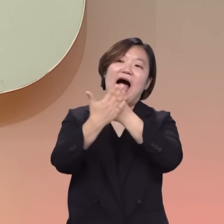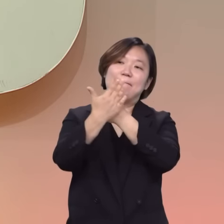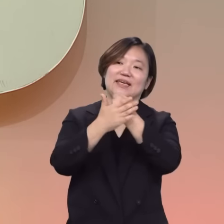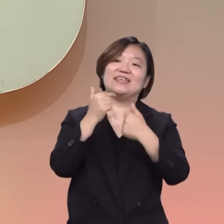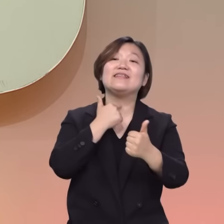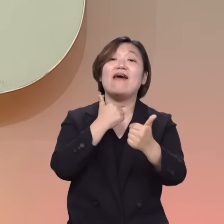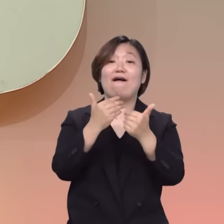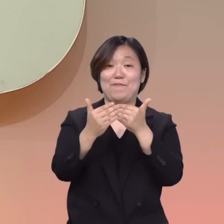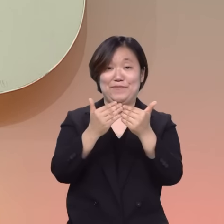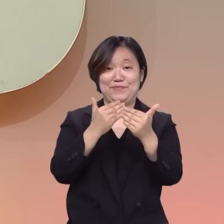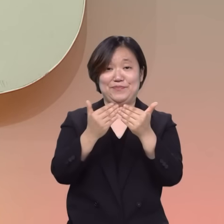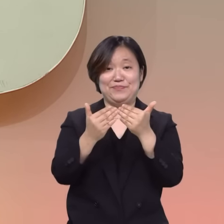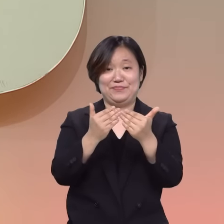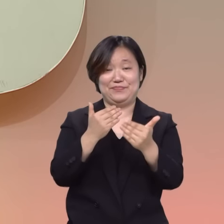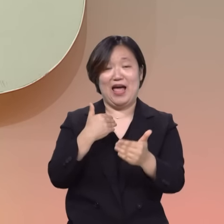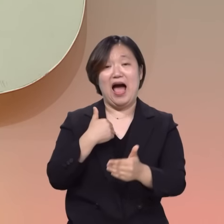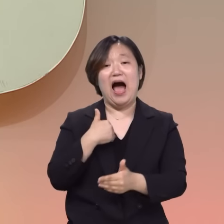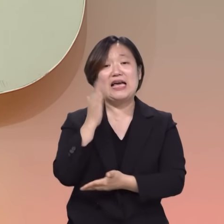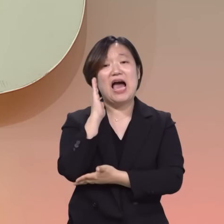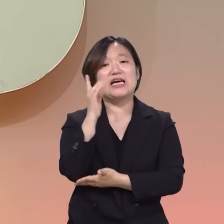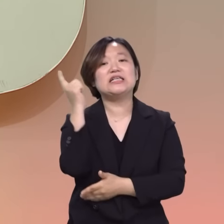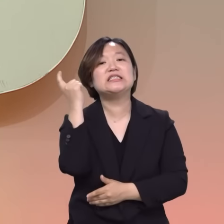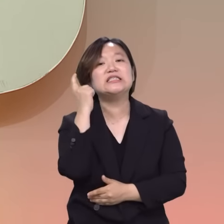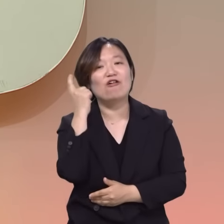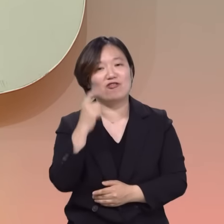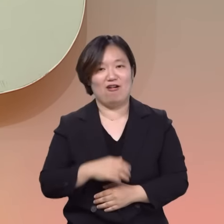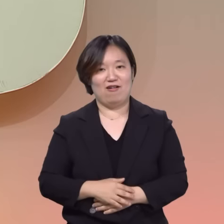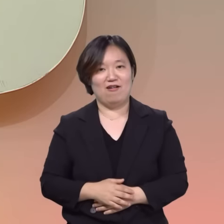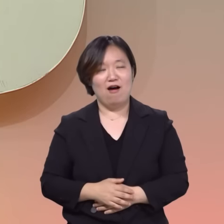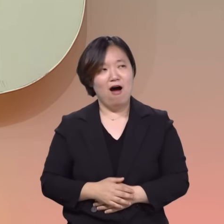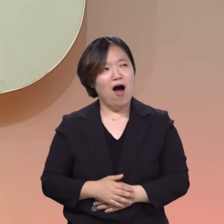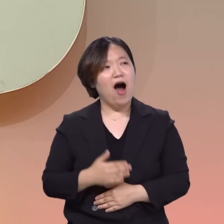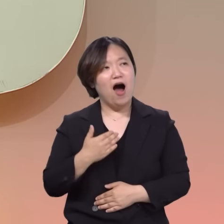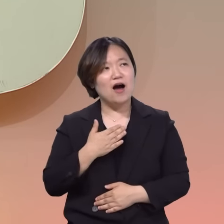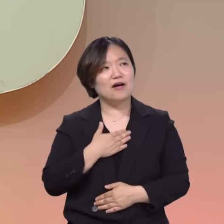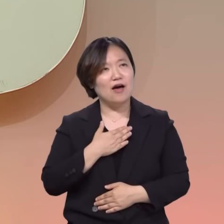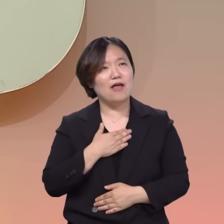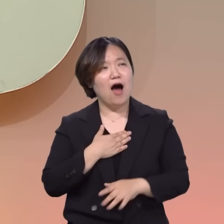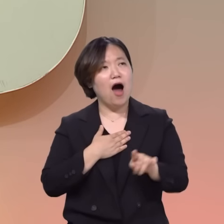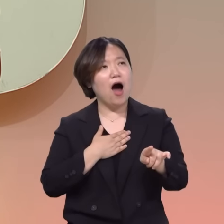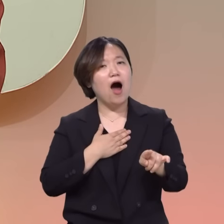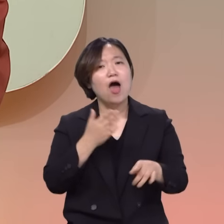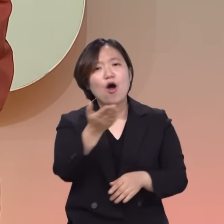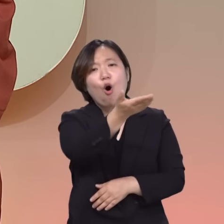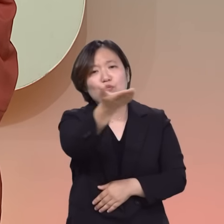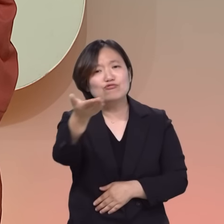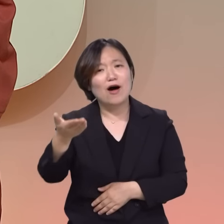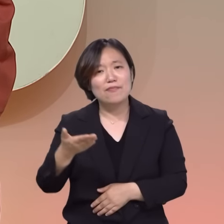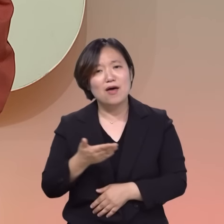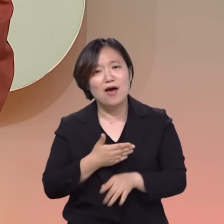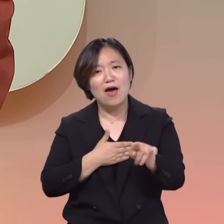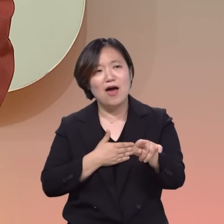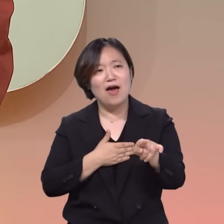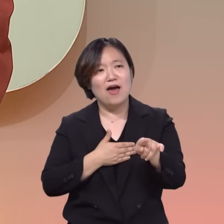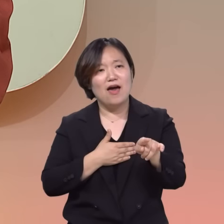우연히 접하게 되고 아이 가피 이야기를 우리 불자님들게 소나무 우리